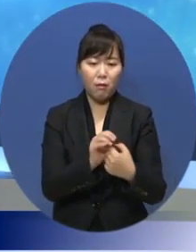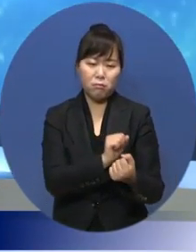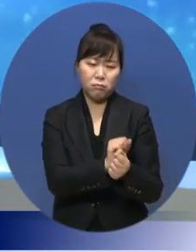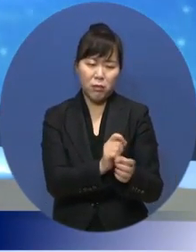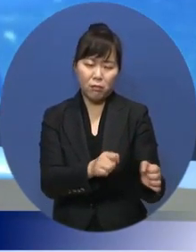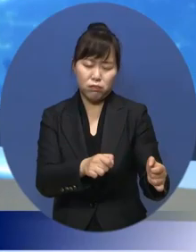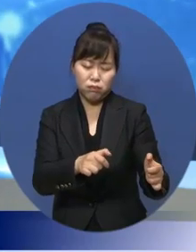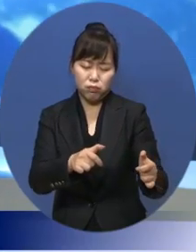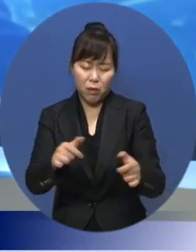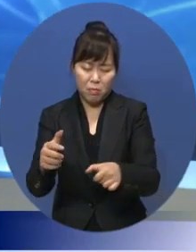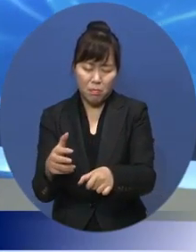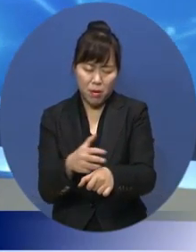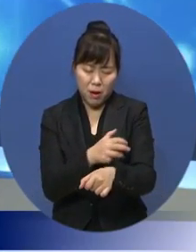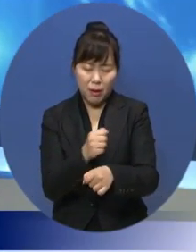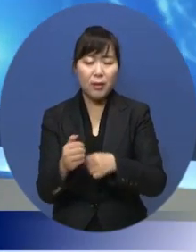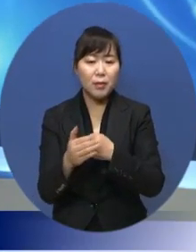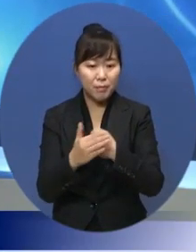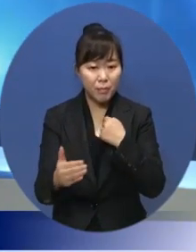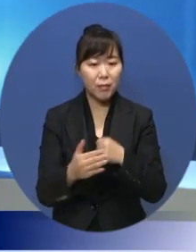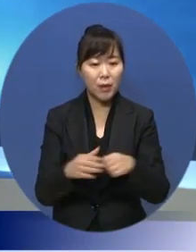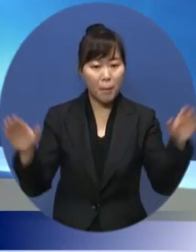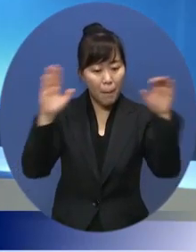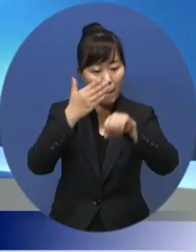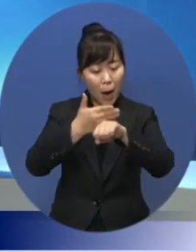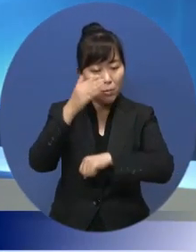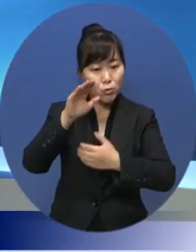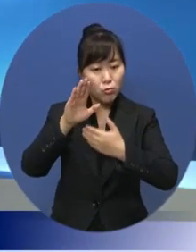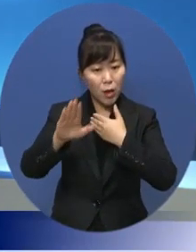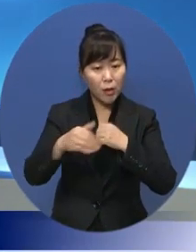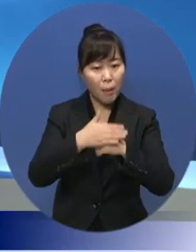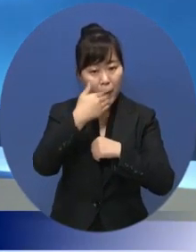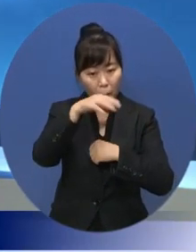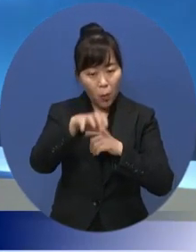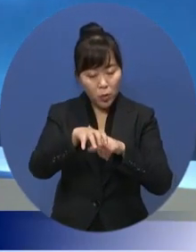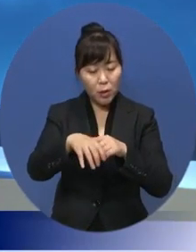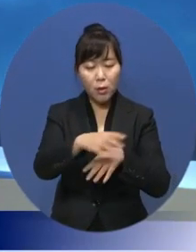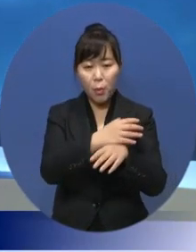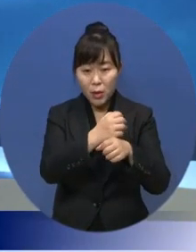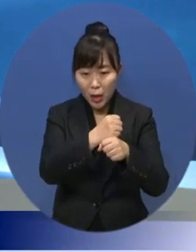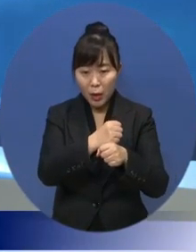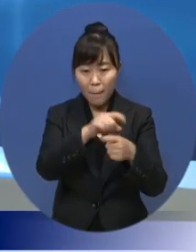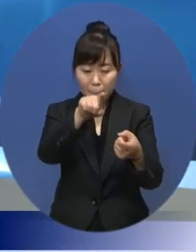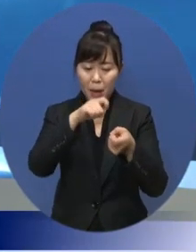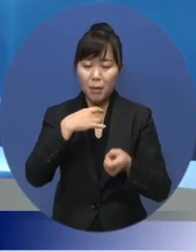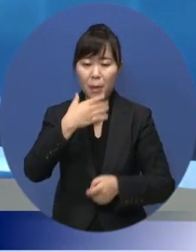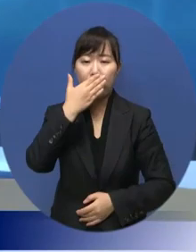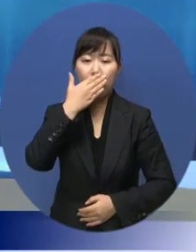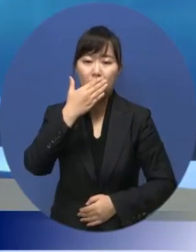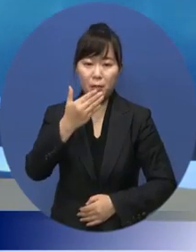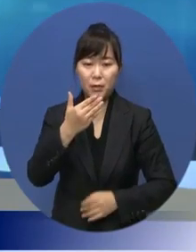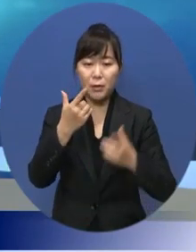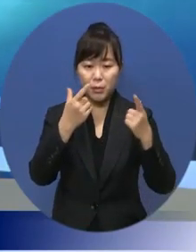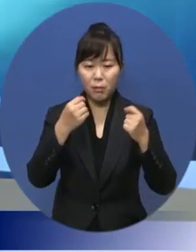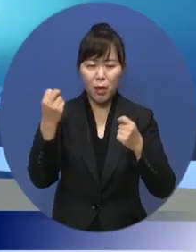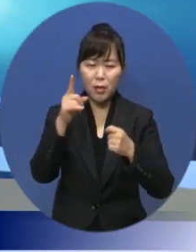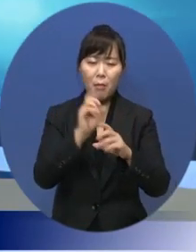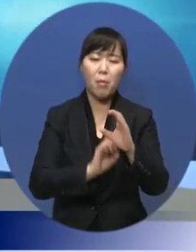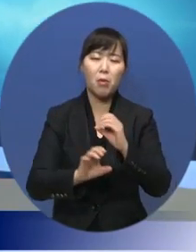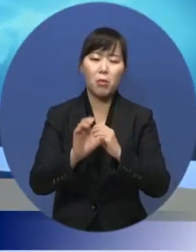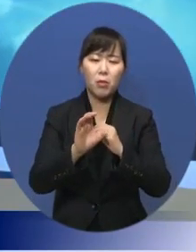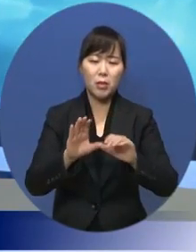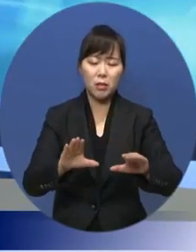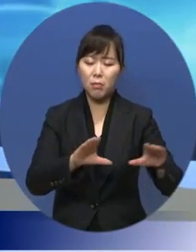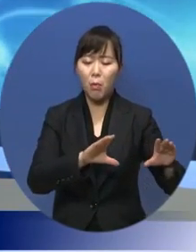대한 조치인데요. 밤 9시 이후로는 음식점의 포장과 배달만 허용이 되는 등 다시 한번